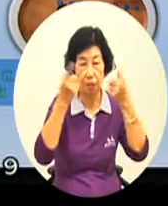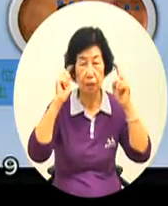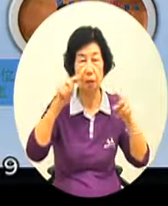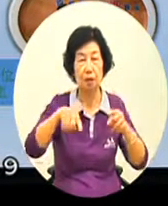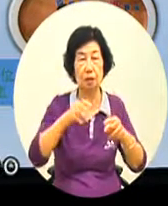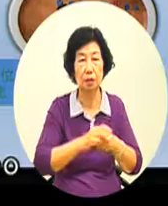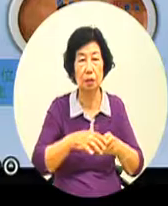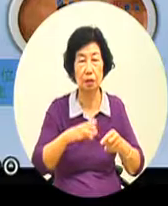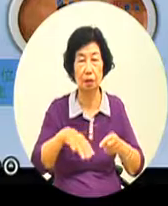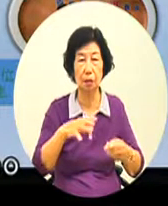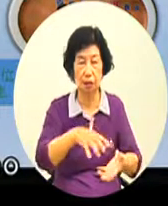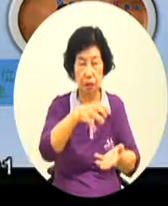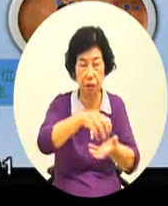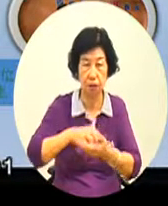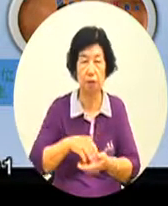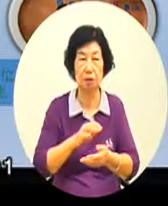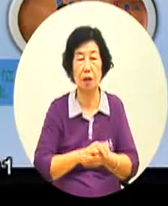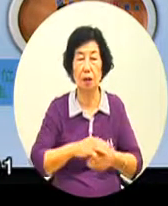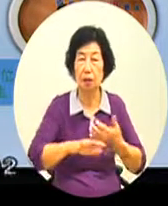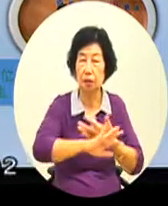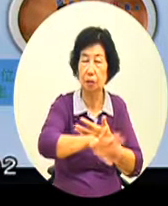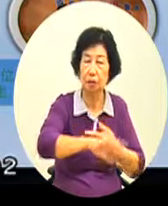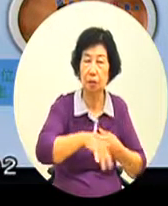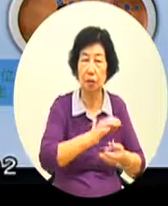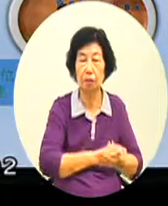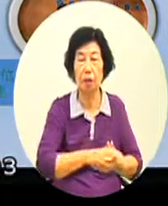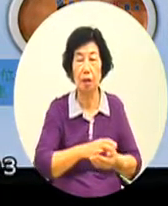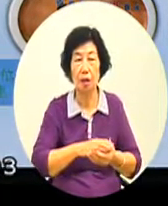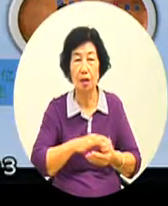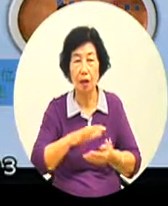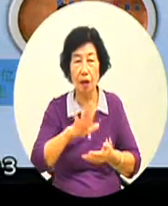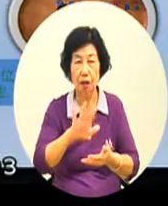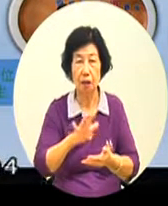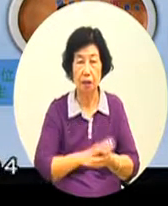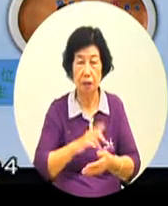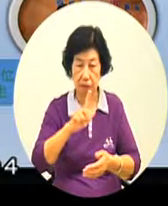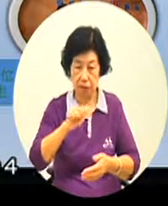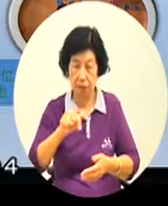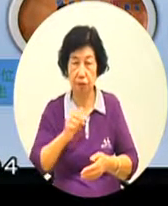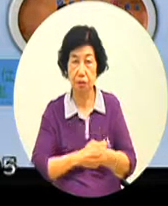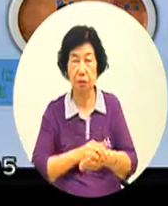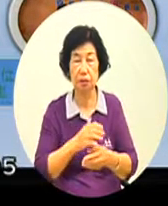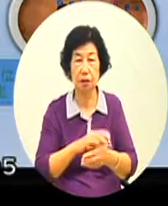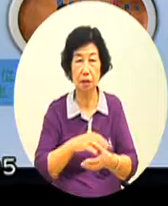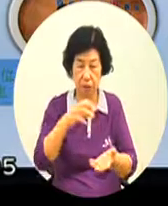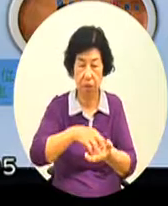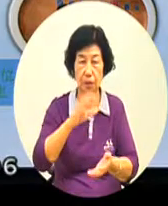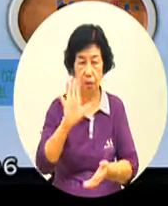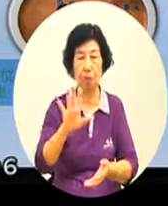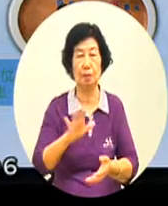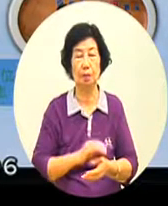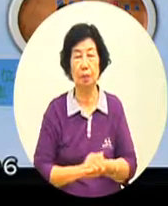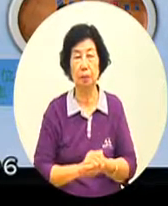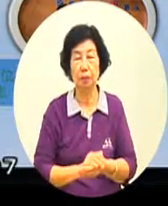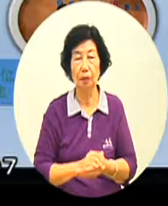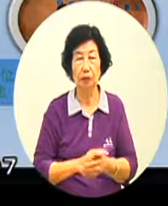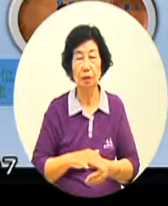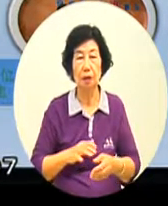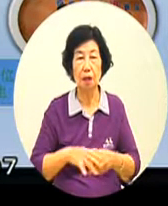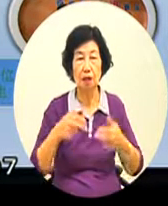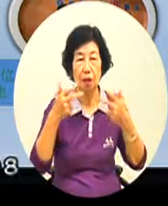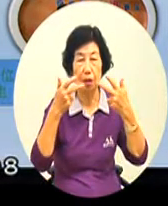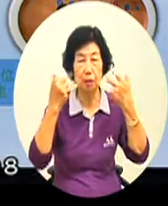有部落大学的讲师呢，也取得私立空大技术讲师的资格。这为建构原住民主体知